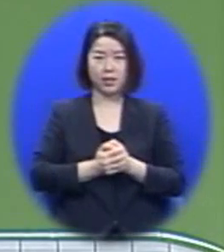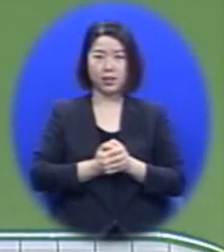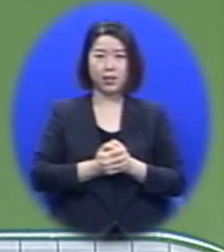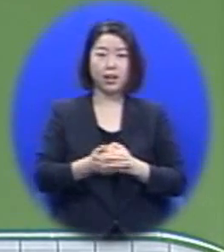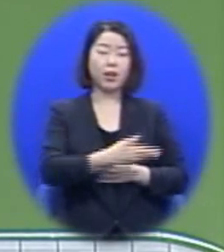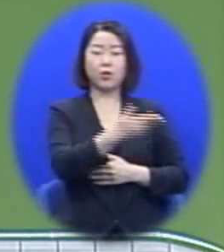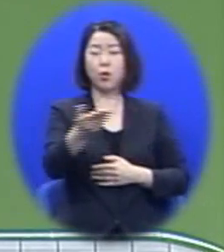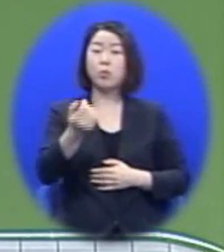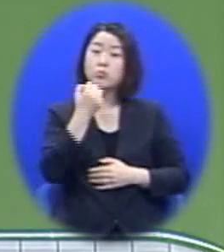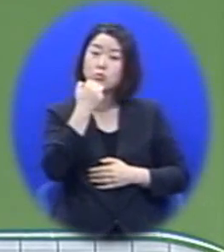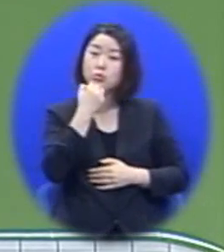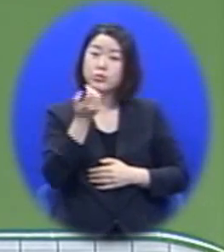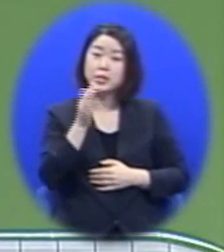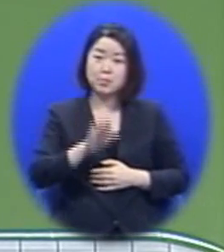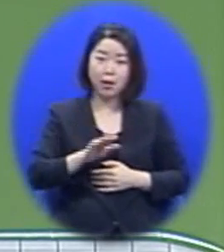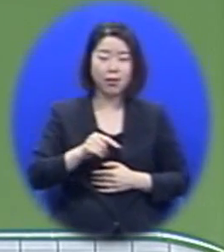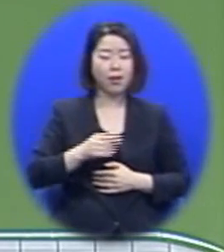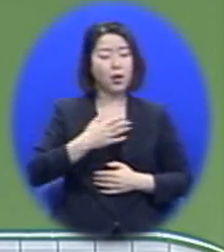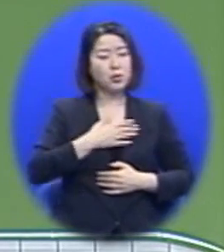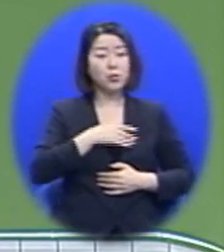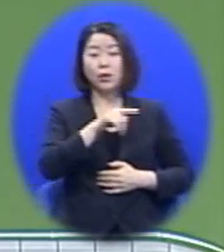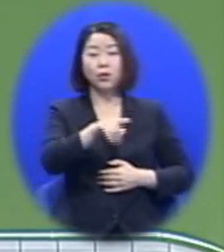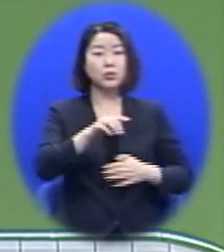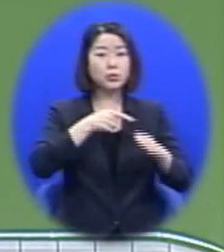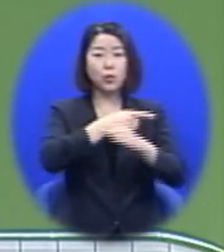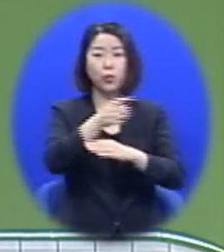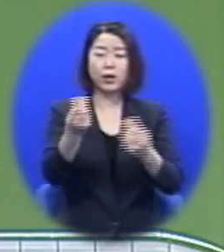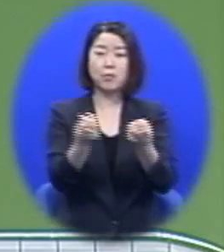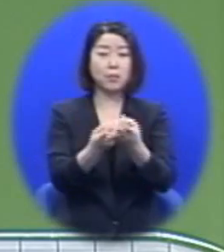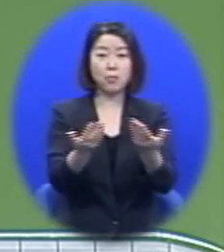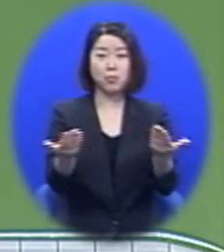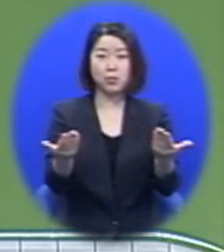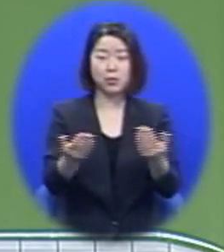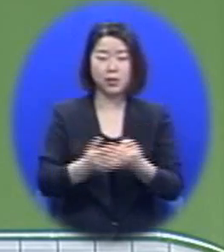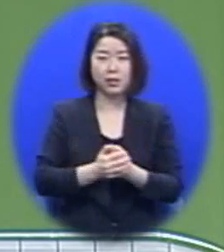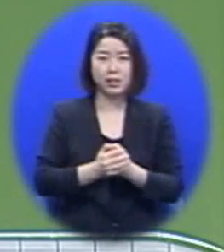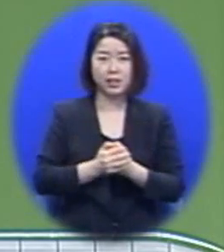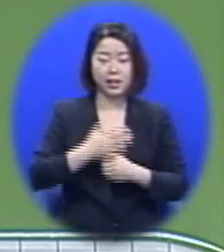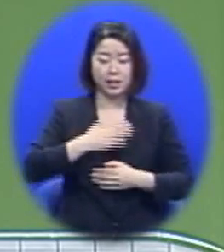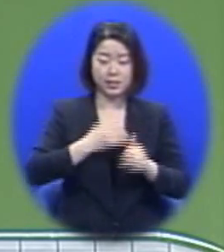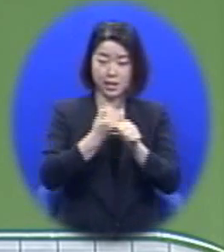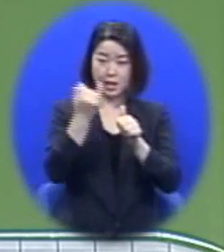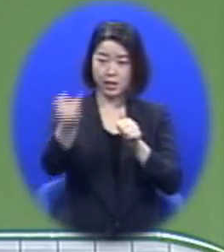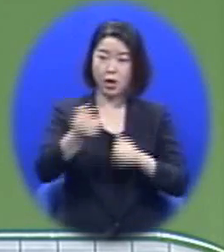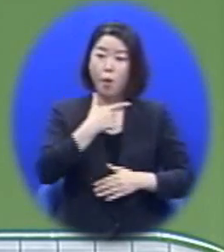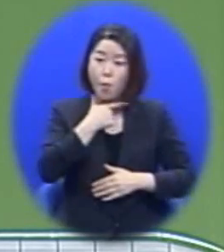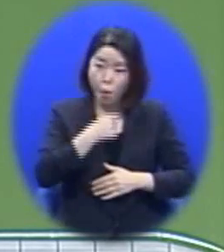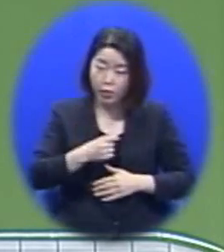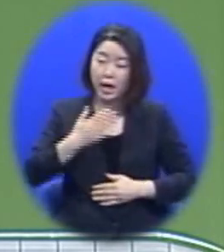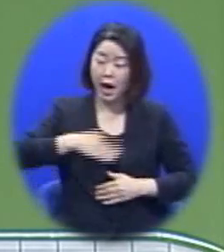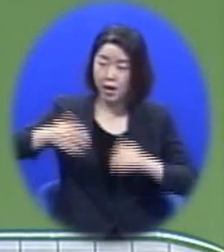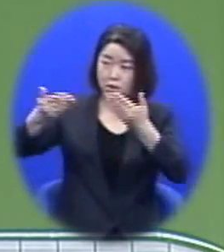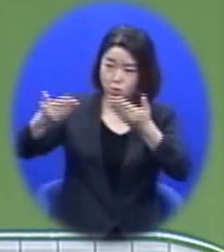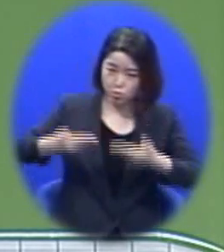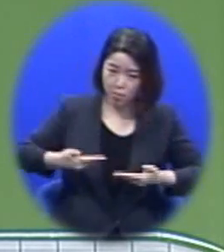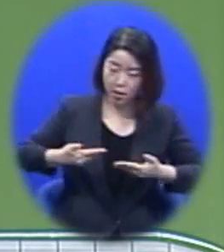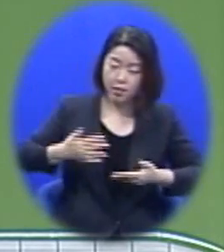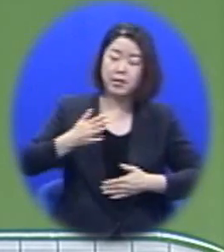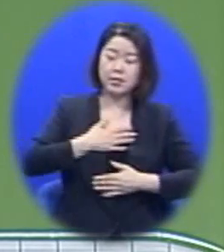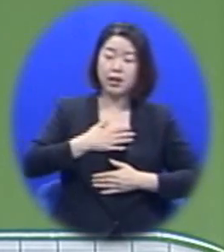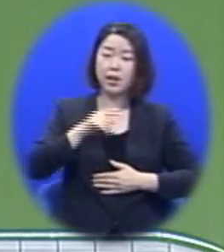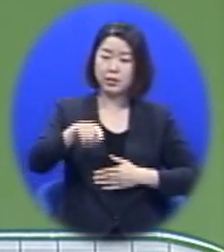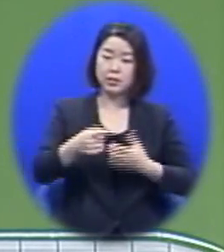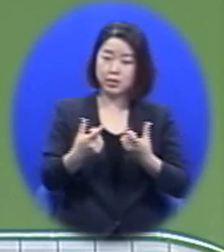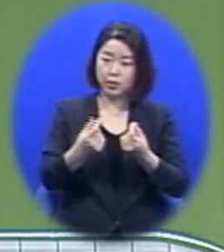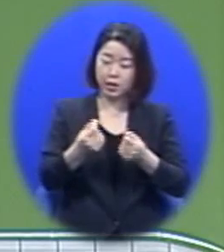여러분들은 웃으시지만 저는 정말 그거밖에는 방법이 없었어요. 제 아내가 원하는 것을 알려주면 제가 대답을 그렇게 할 수